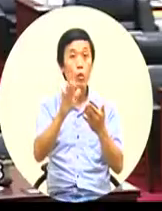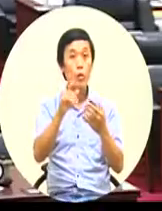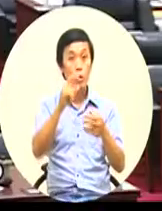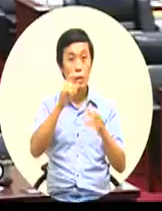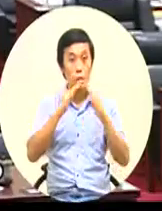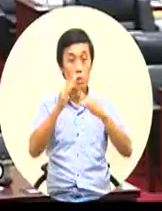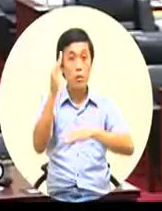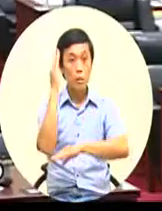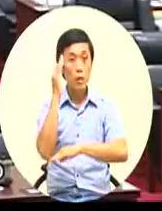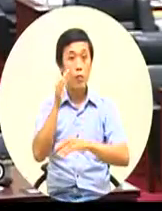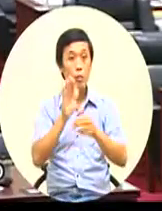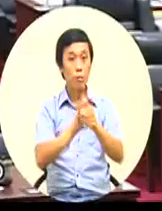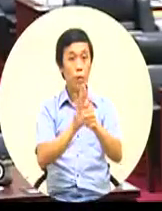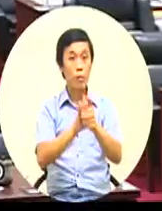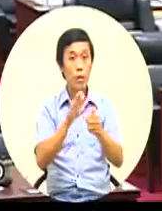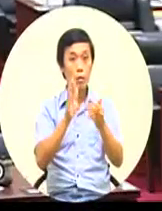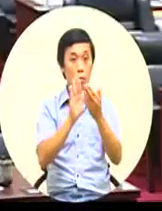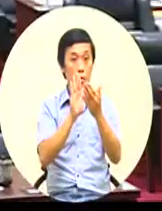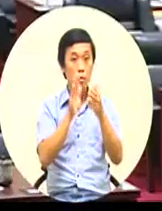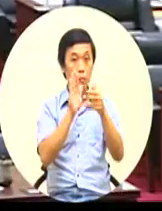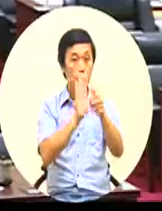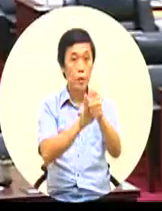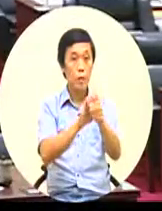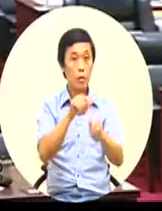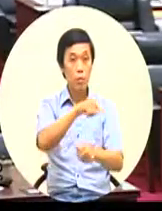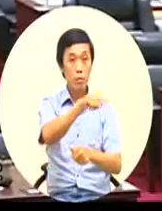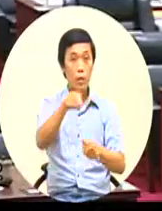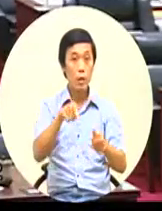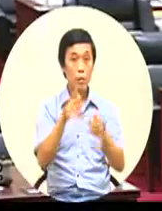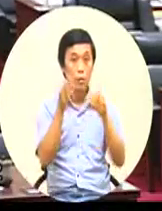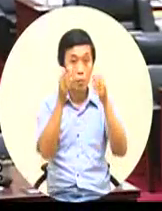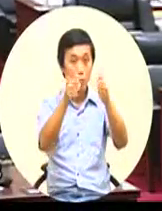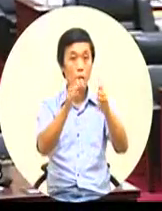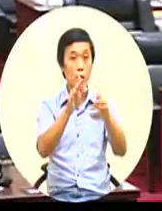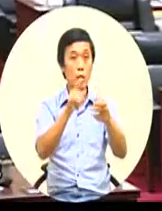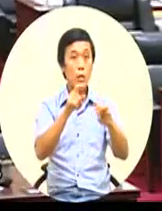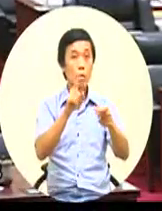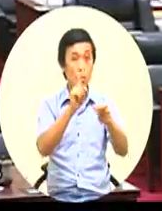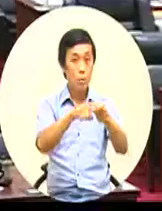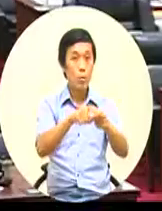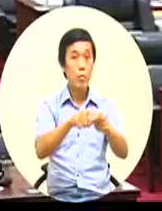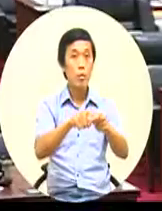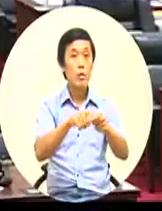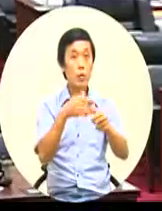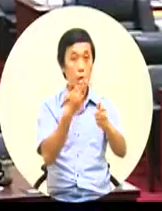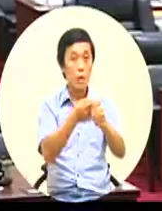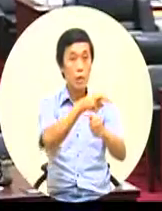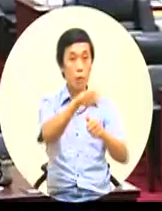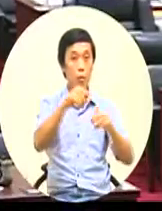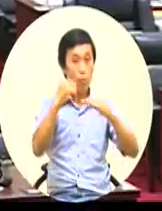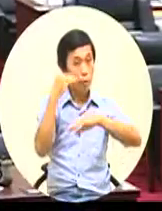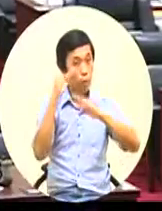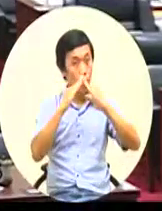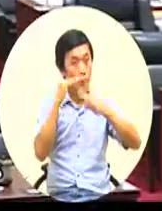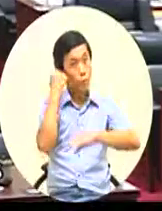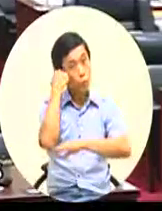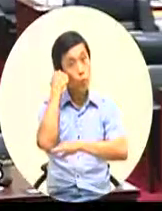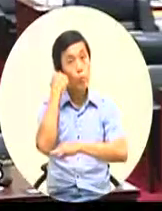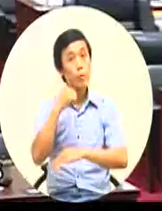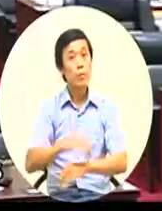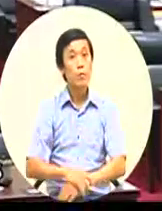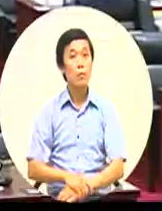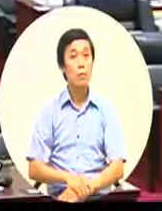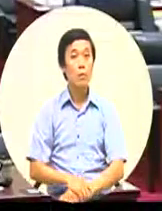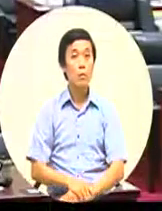大家都有路可走、有房子可以住，这就是我们的诉求。 市长，